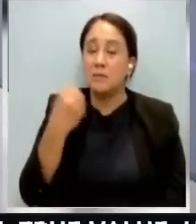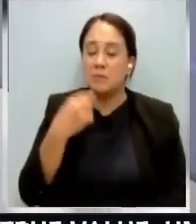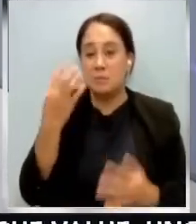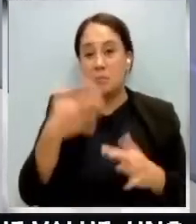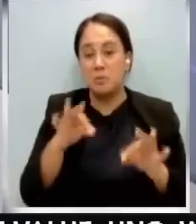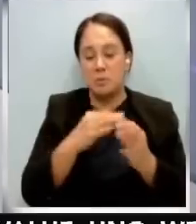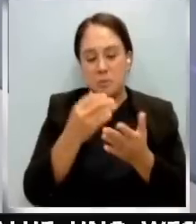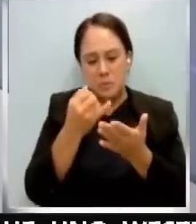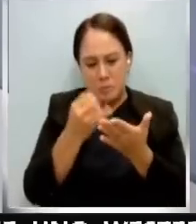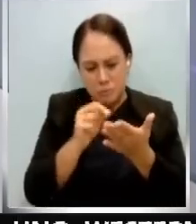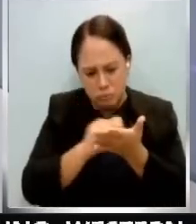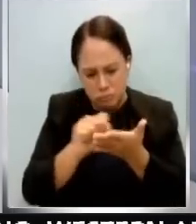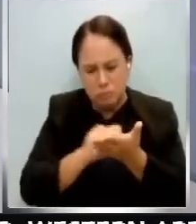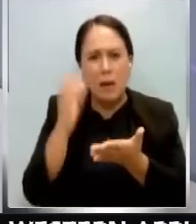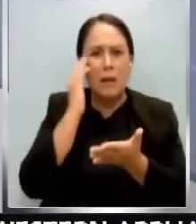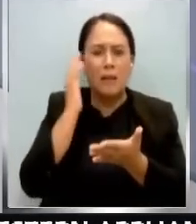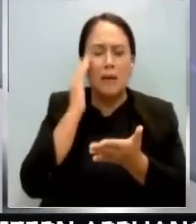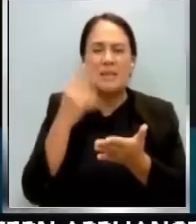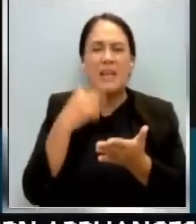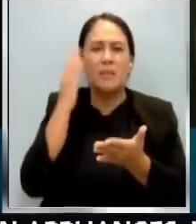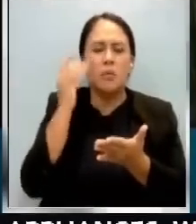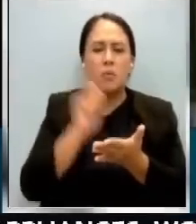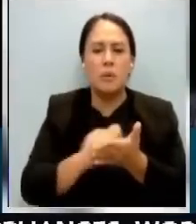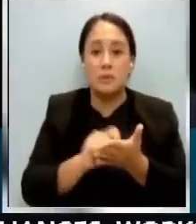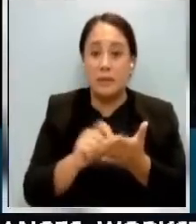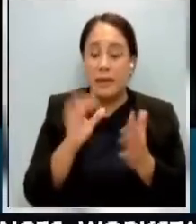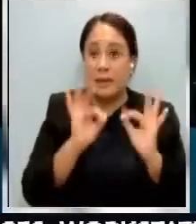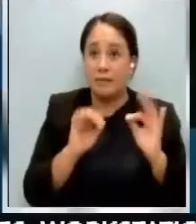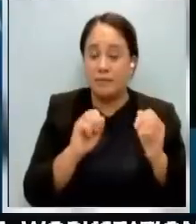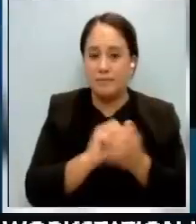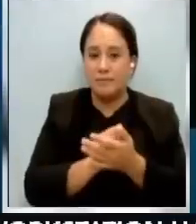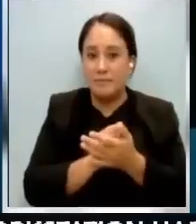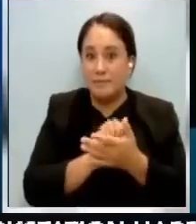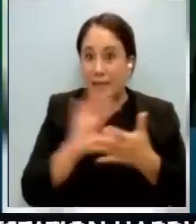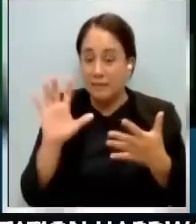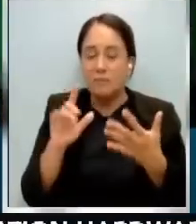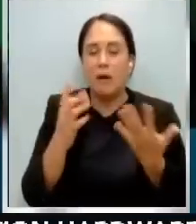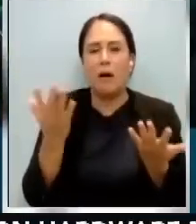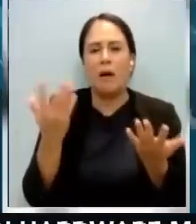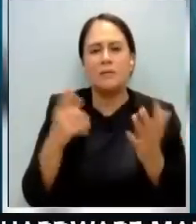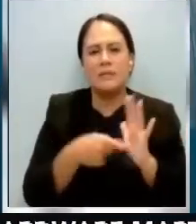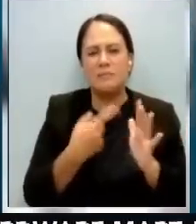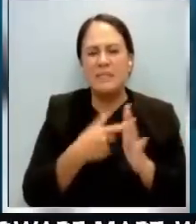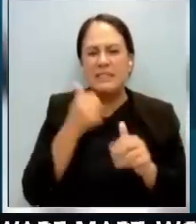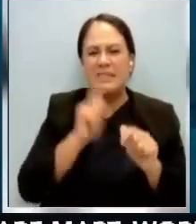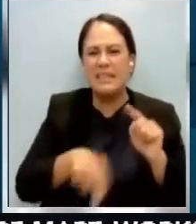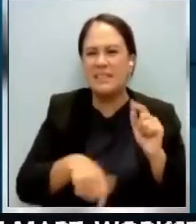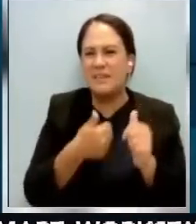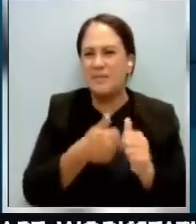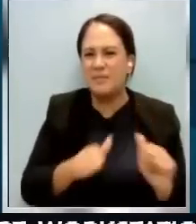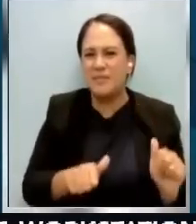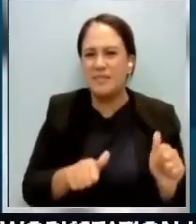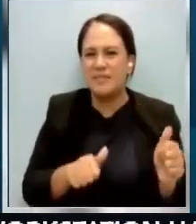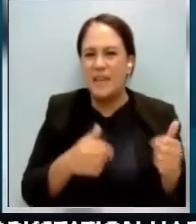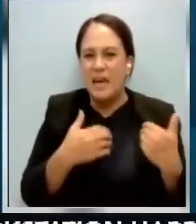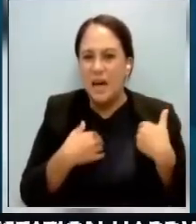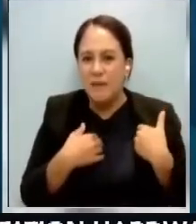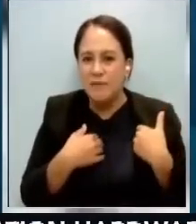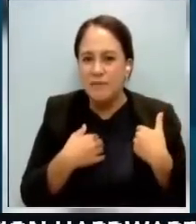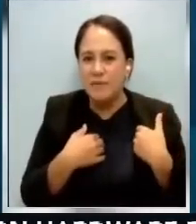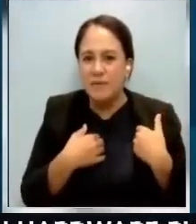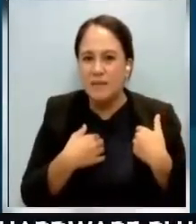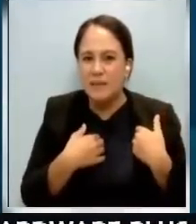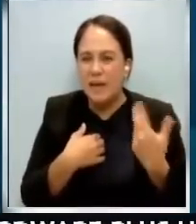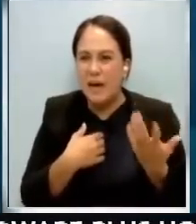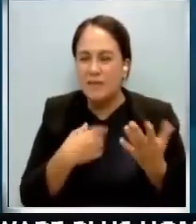sinusulat mo kasi minsan, lalo na kapag live, diba, hindi natin may iwasan merong mga pagkakataon na magkakaroon ng yes glitch or